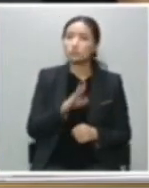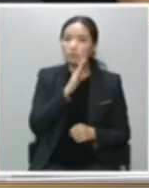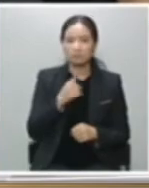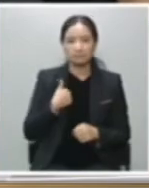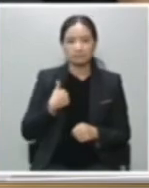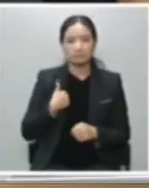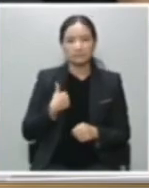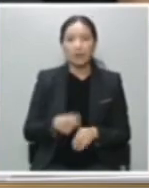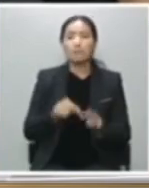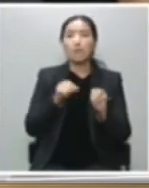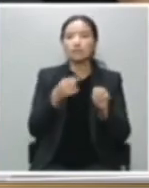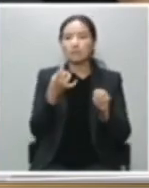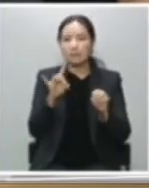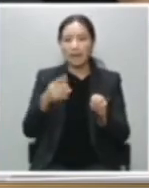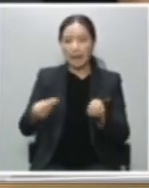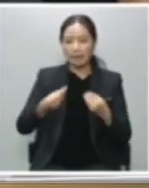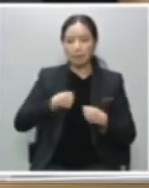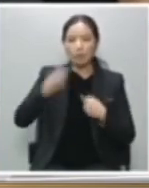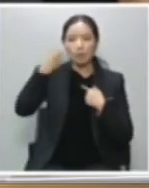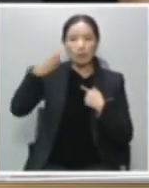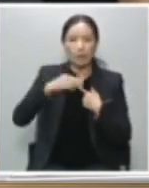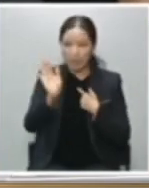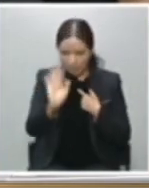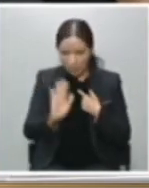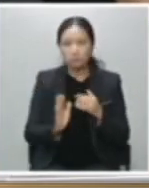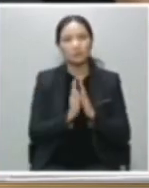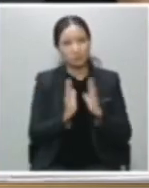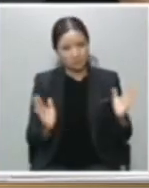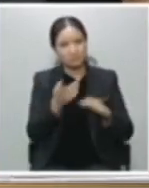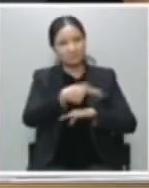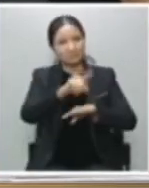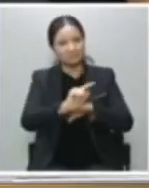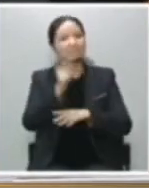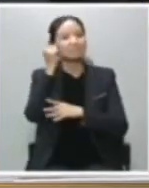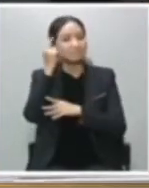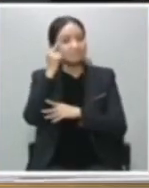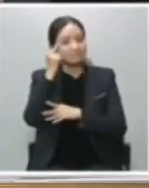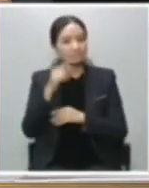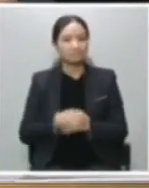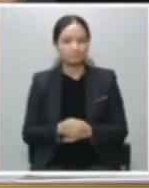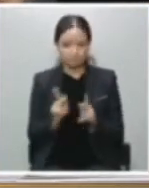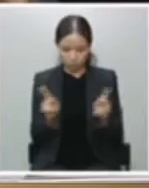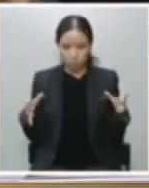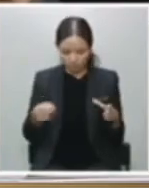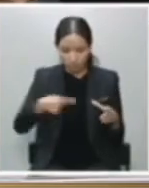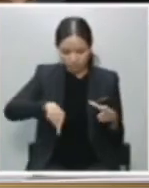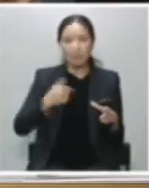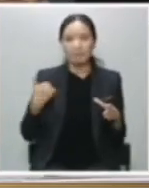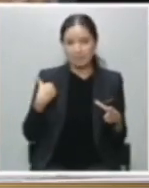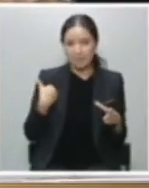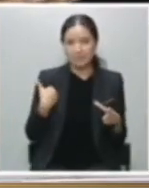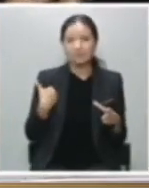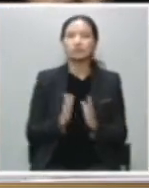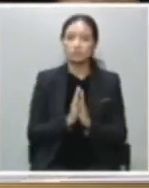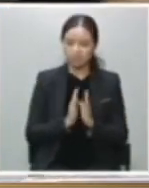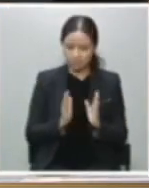จะไม่ให้ท่านใช้ม.88กับผมบ่อยๆนะครับขอบพระคุณมากครับท่านประธานนะคิดว่าได้ตั้งกรรมธิการกันแน่นอนครับเรื่องนี้ครับขอกราบขอบคุณครับ